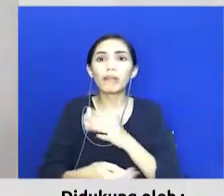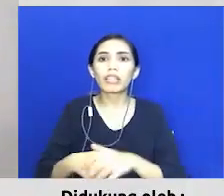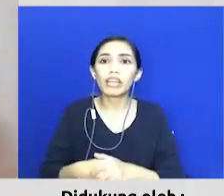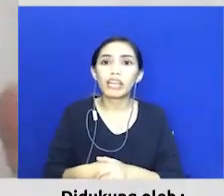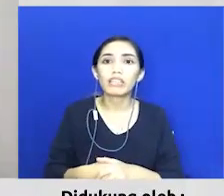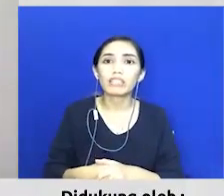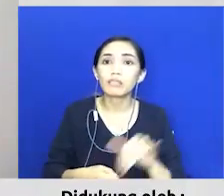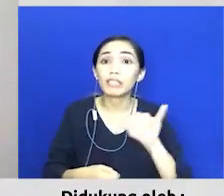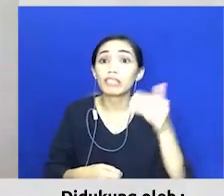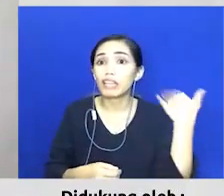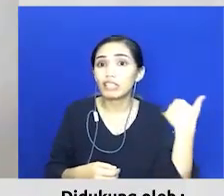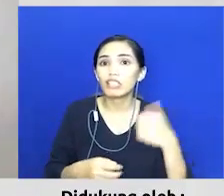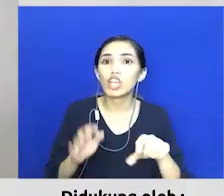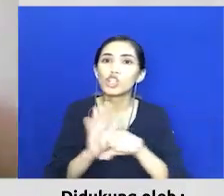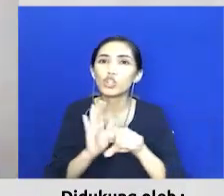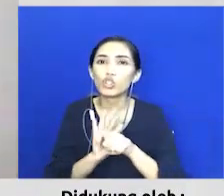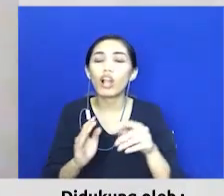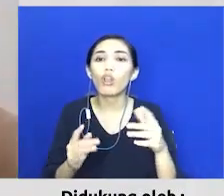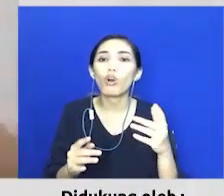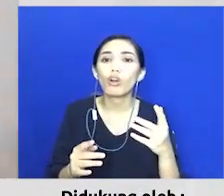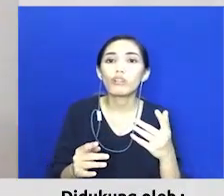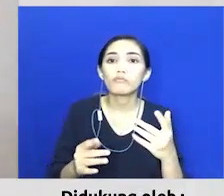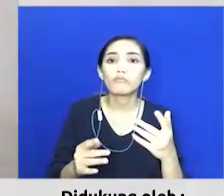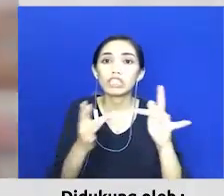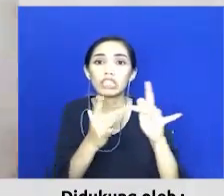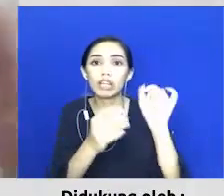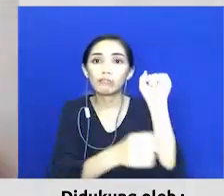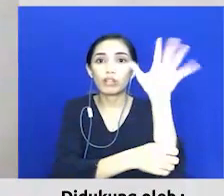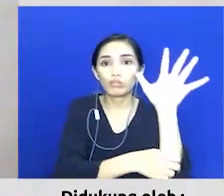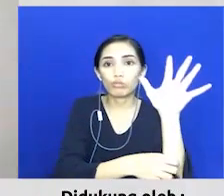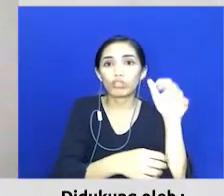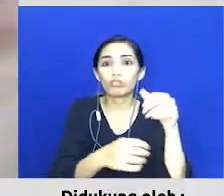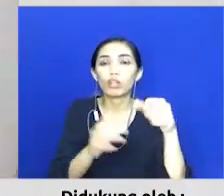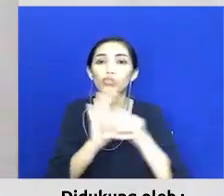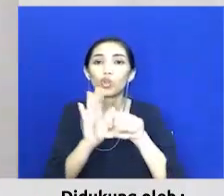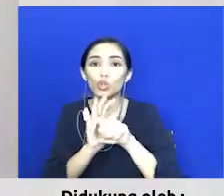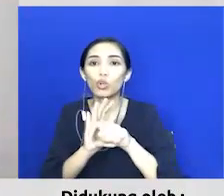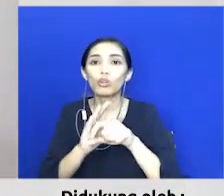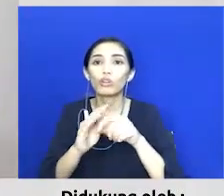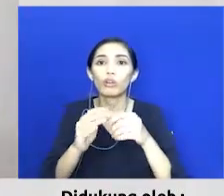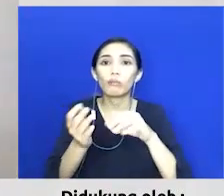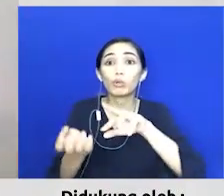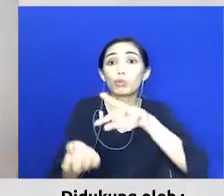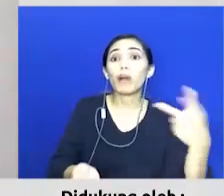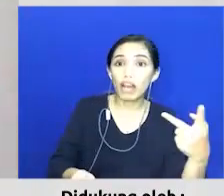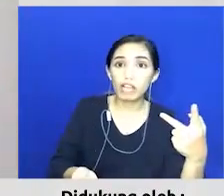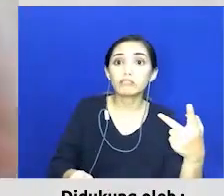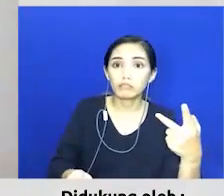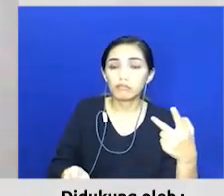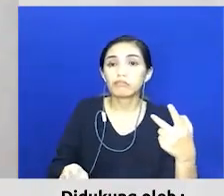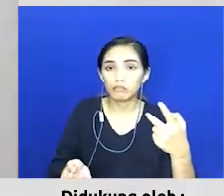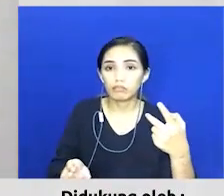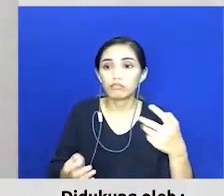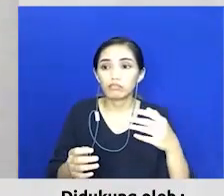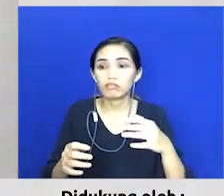mengingatkan bahwa nanti kalau seumpamanya memang digital ini sudah masuk, lalu misalkan gitu ya platformnya sudah berubah, ya apakah